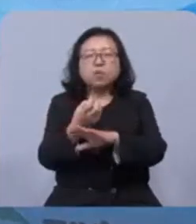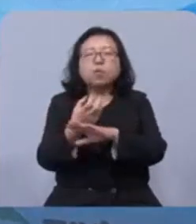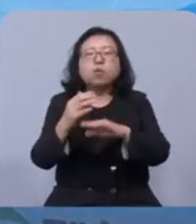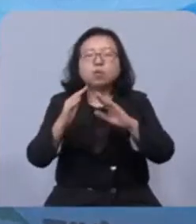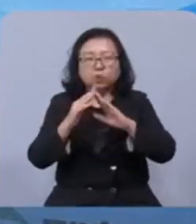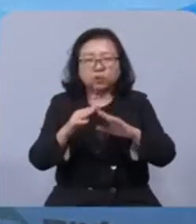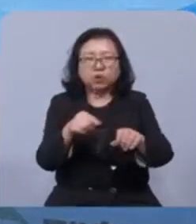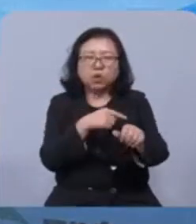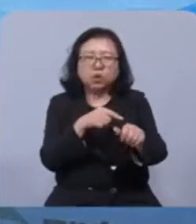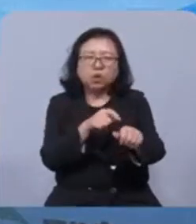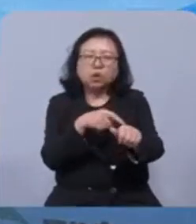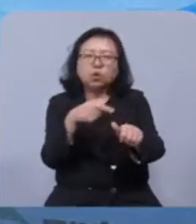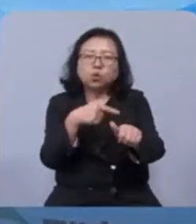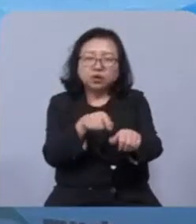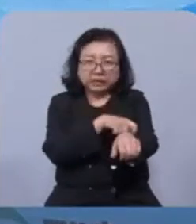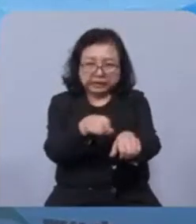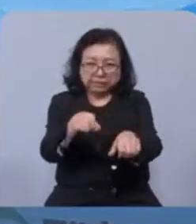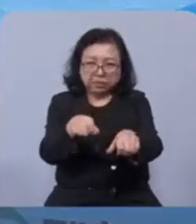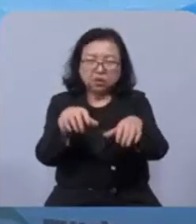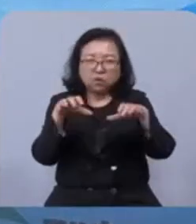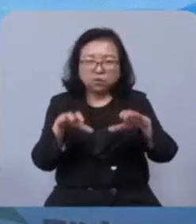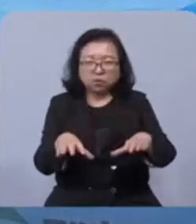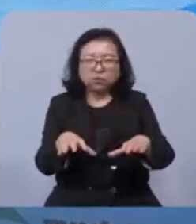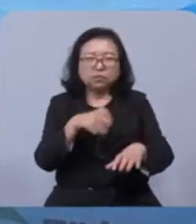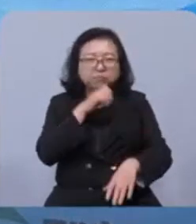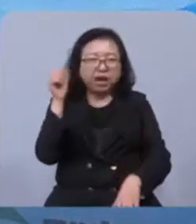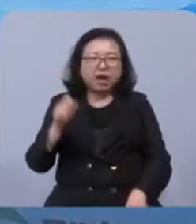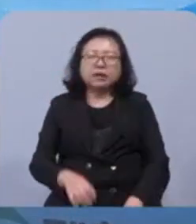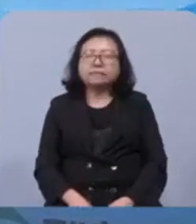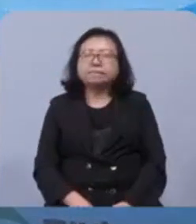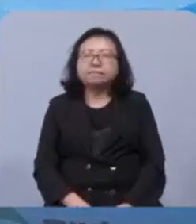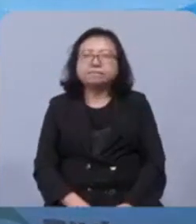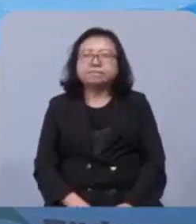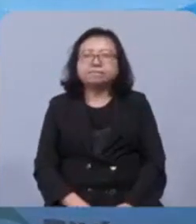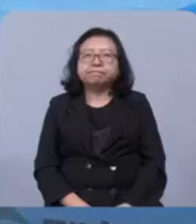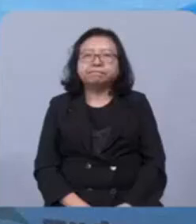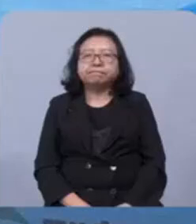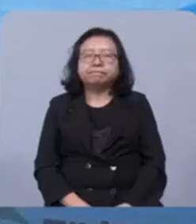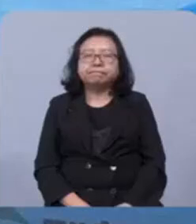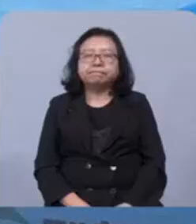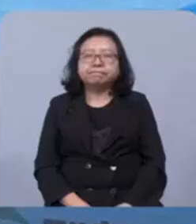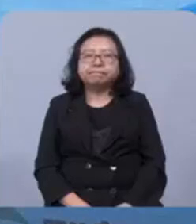특구 시범지원 지역별 주요 소식 이자현 기자가